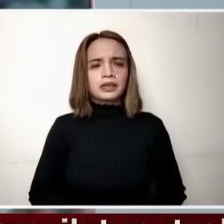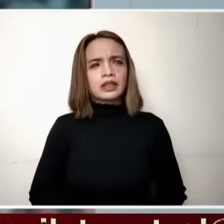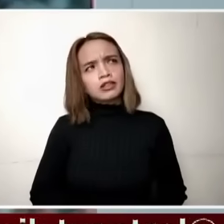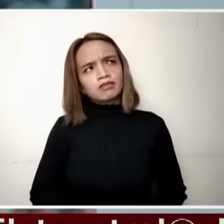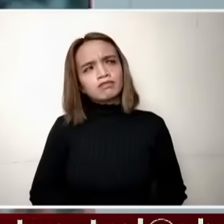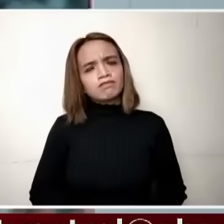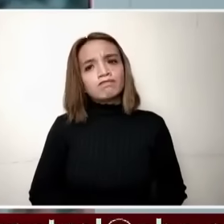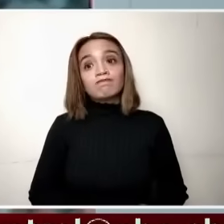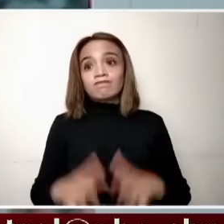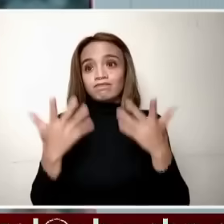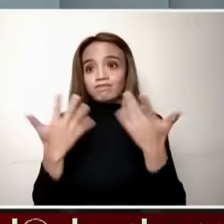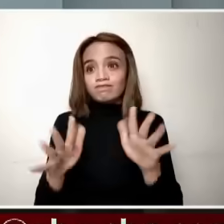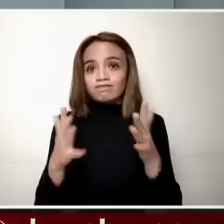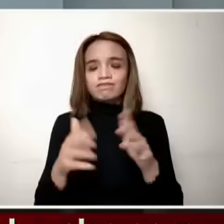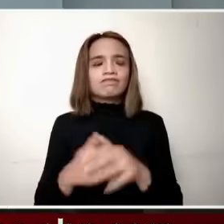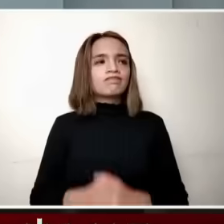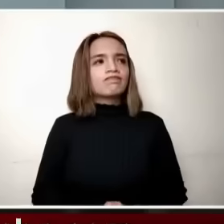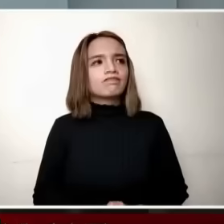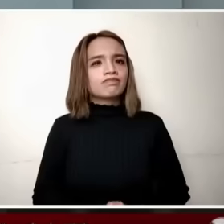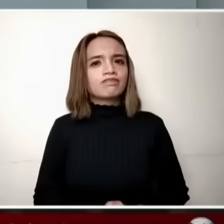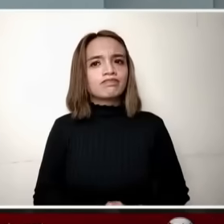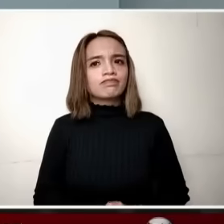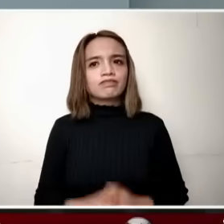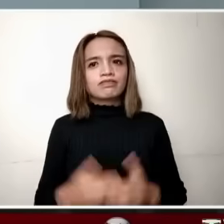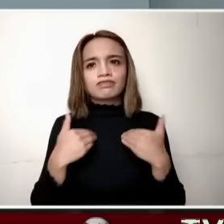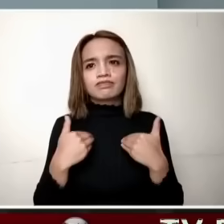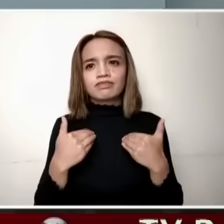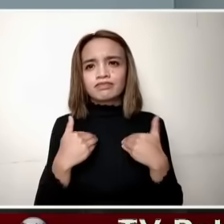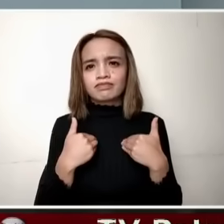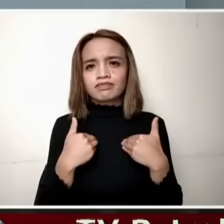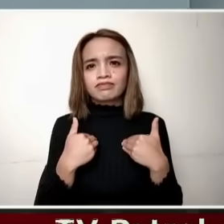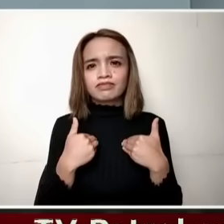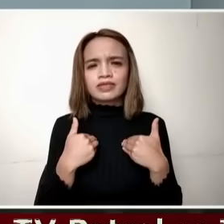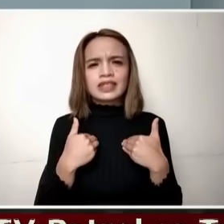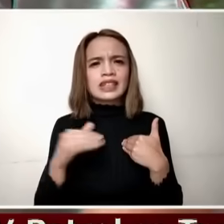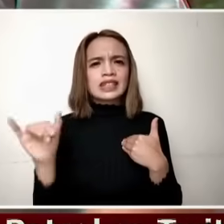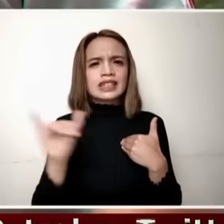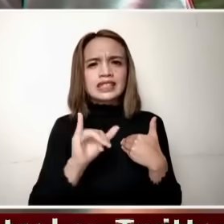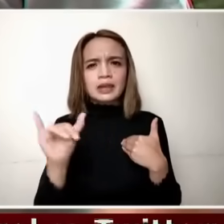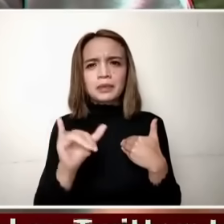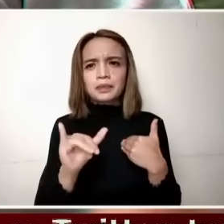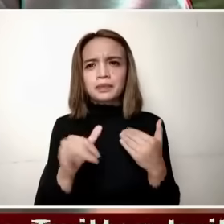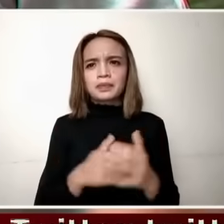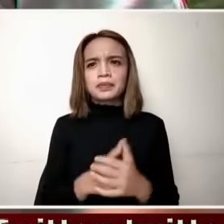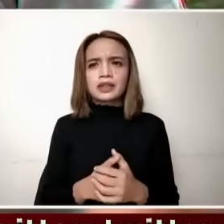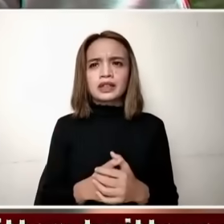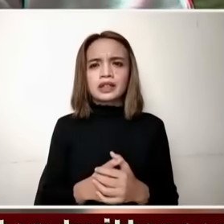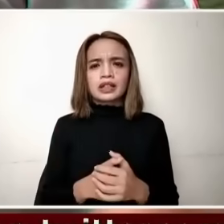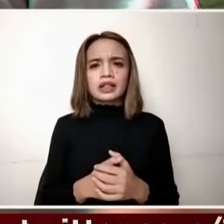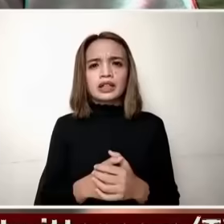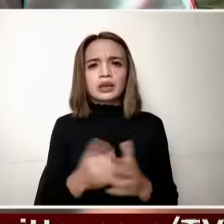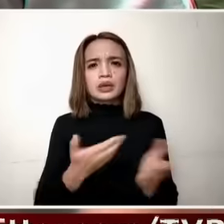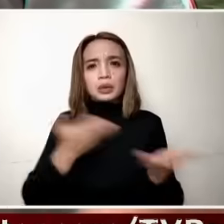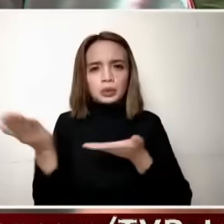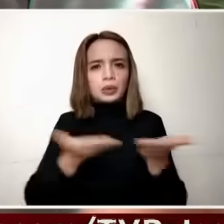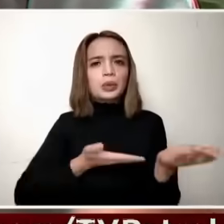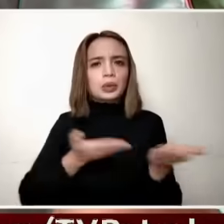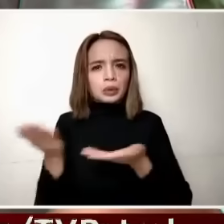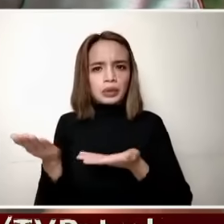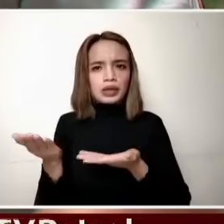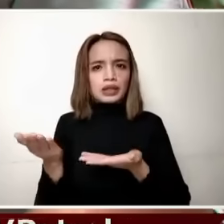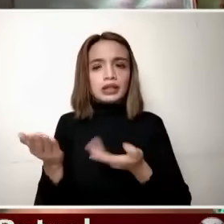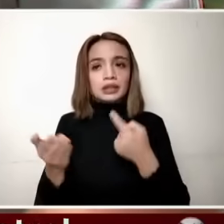niyan, meron kaming tinatawag na courier. Mm. Yung mga parang messenger, runner nila. So, nung kinuha niyan, sabi ni